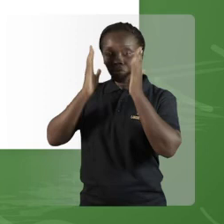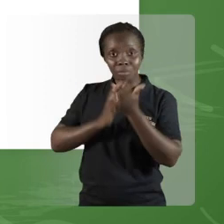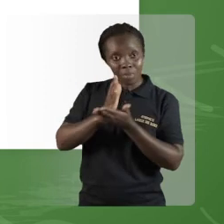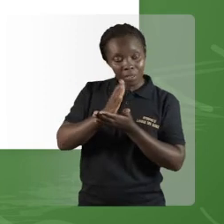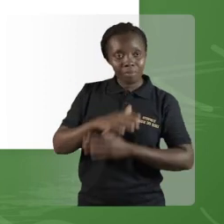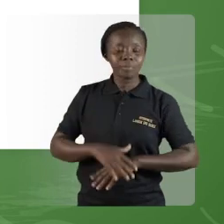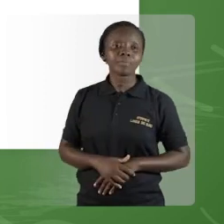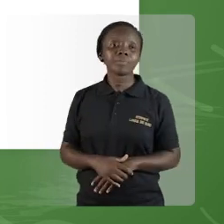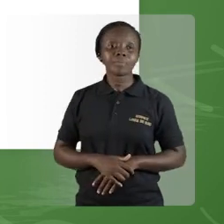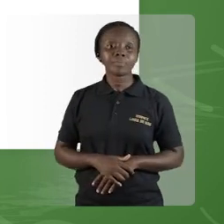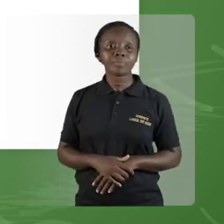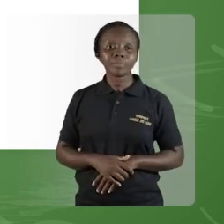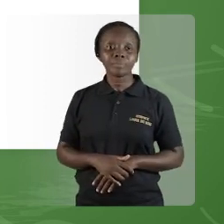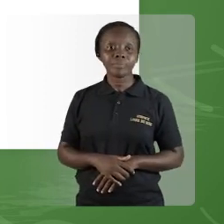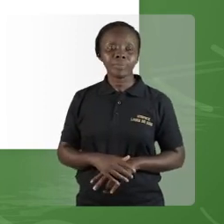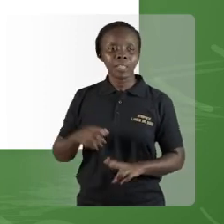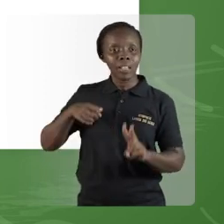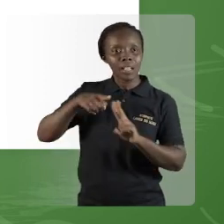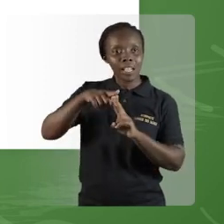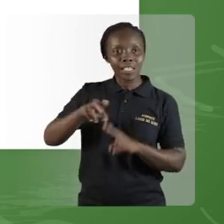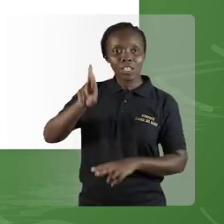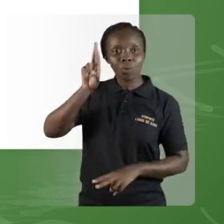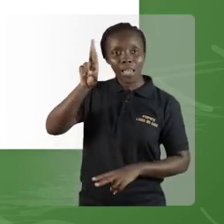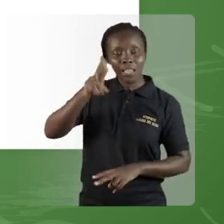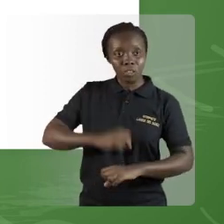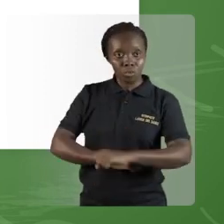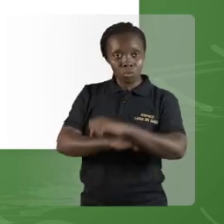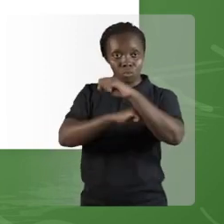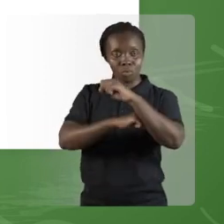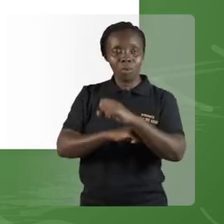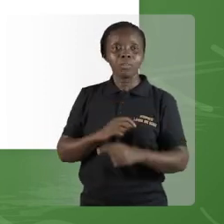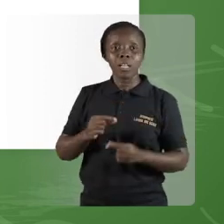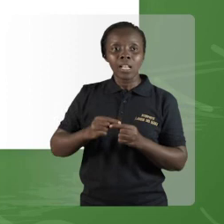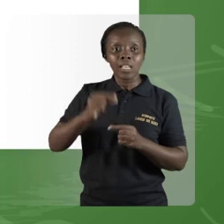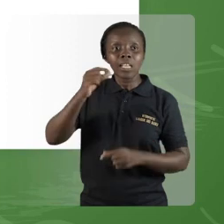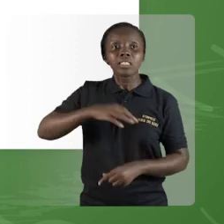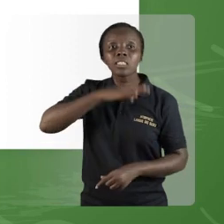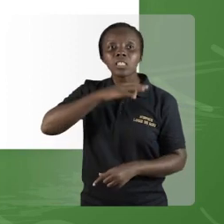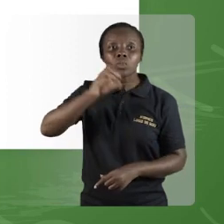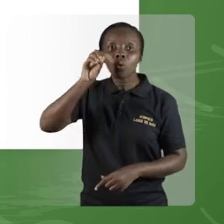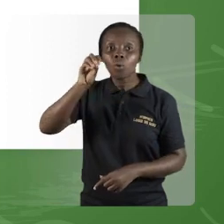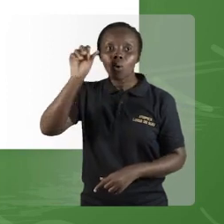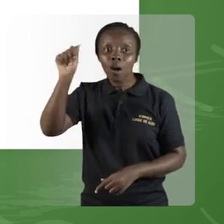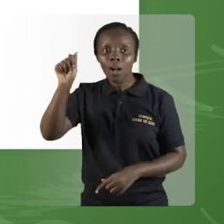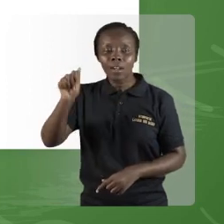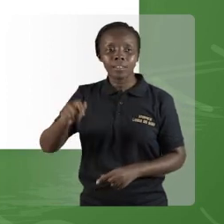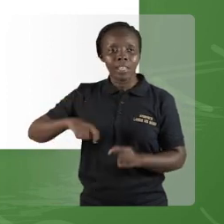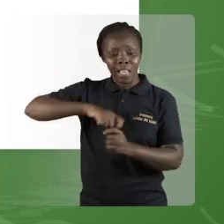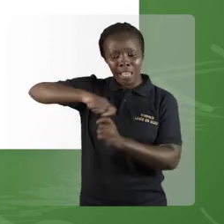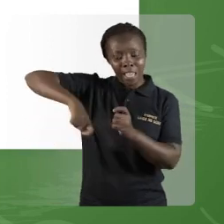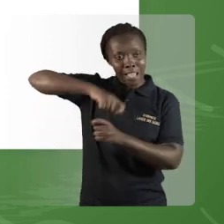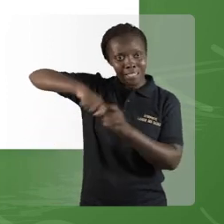la réaction R du support. La tige OA est attachée au point